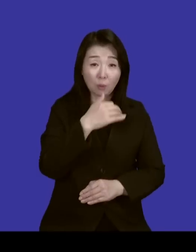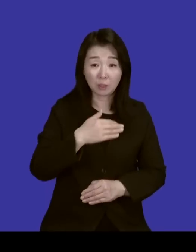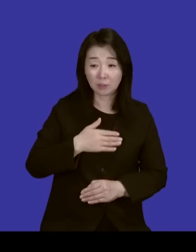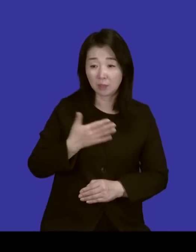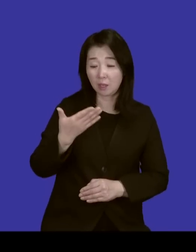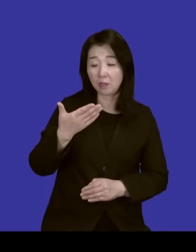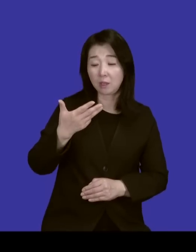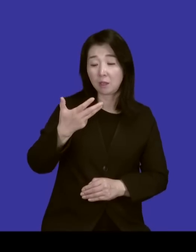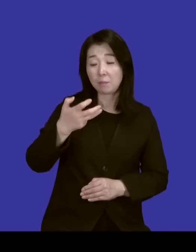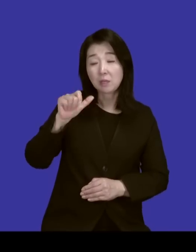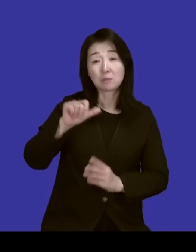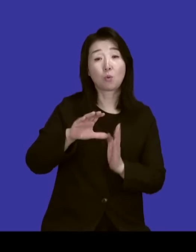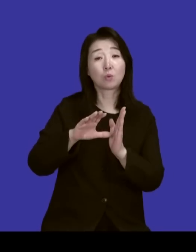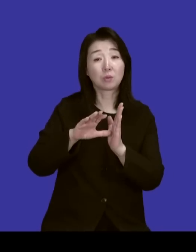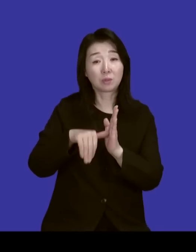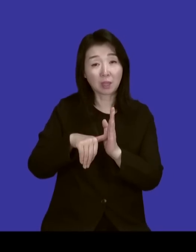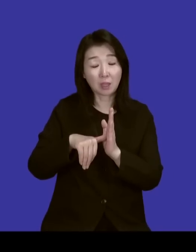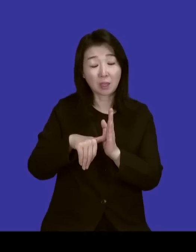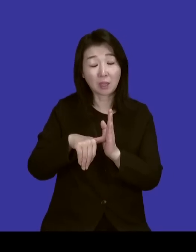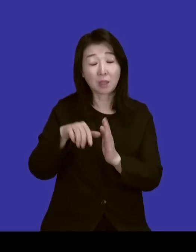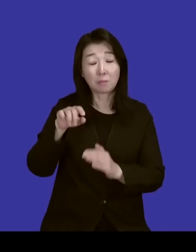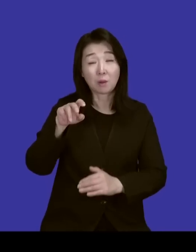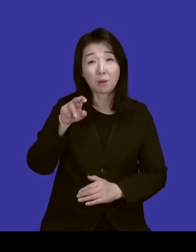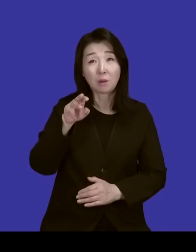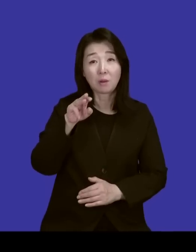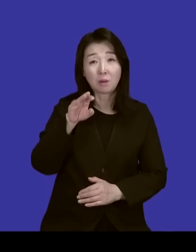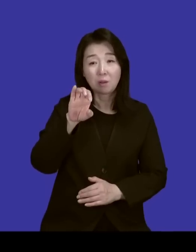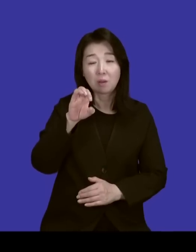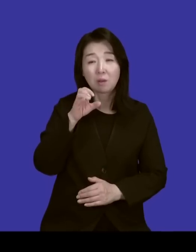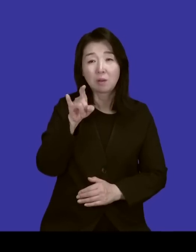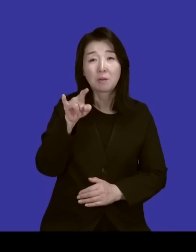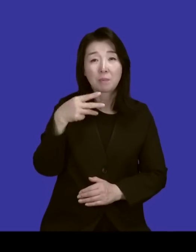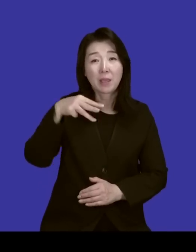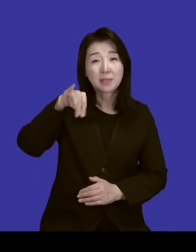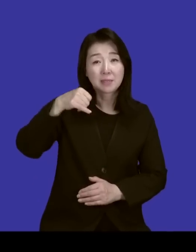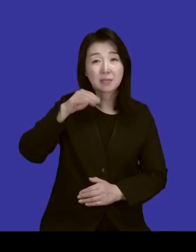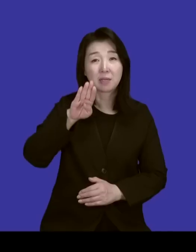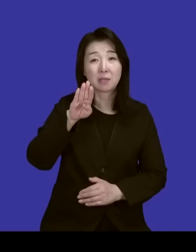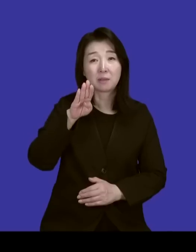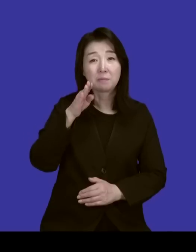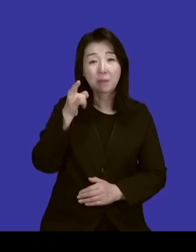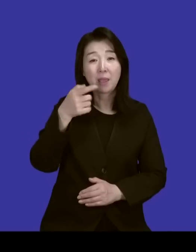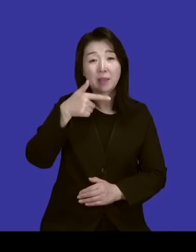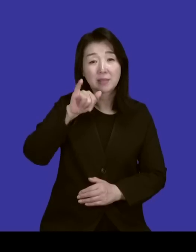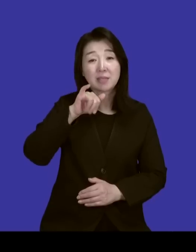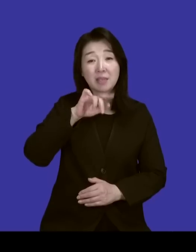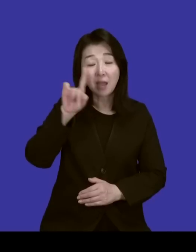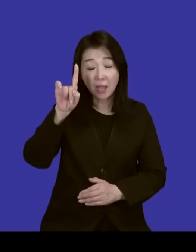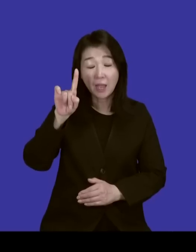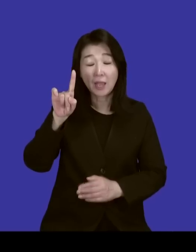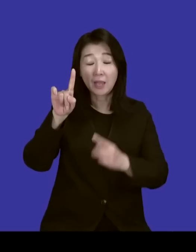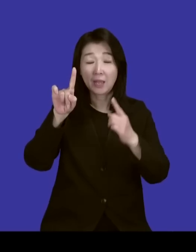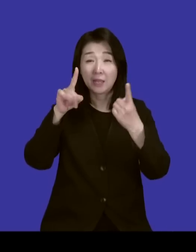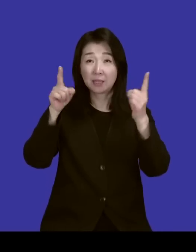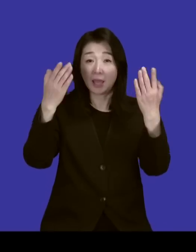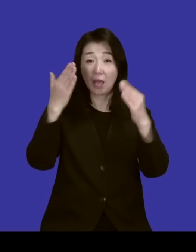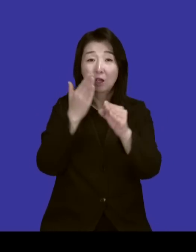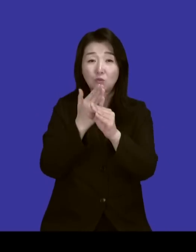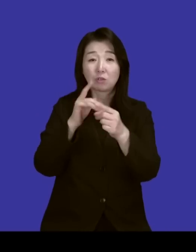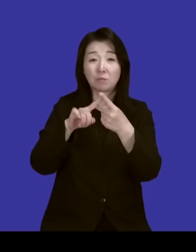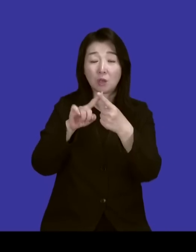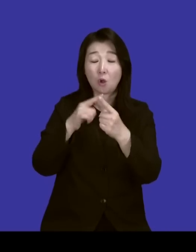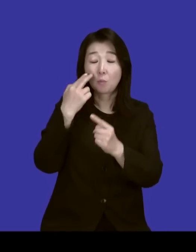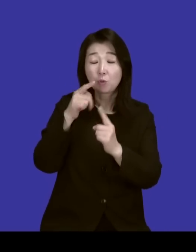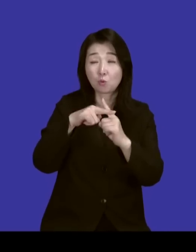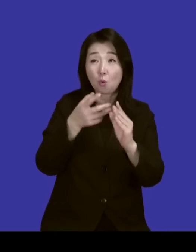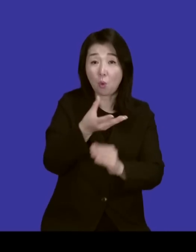예. 펜실바니아의 펜스테이트라는 대학의 예. 중심으로 학생들이 미국 교회를 빌려서 한인 학생 집회를